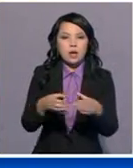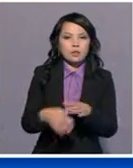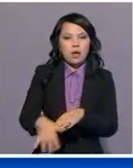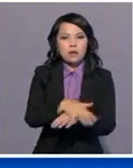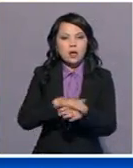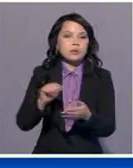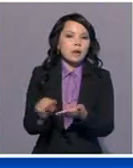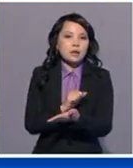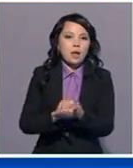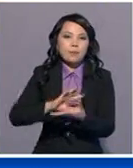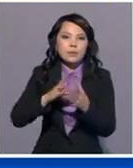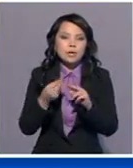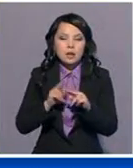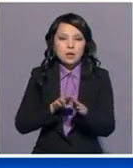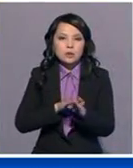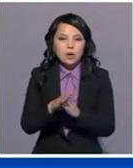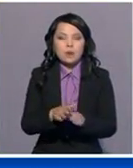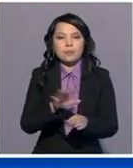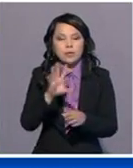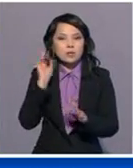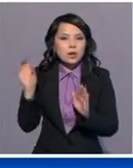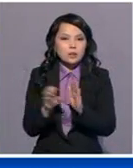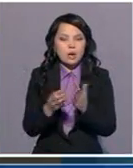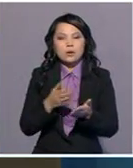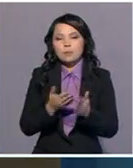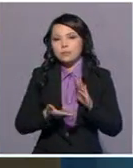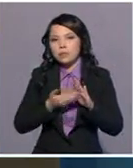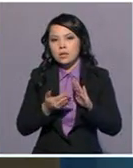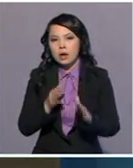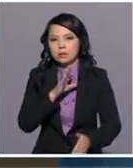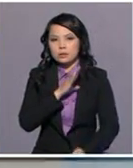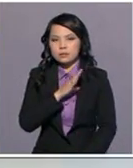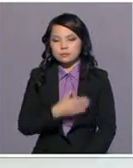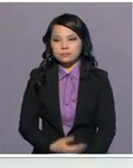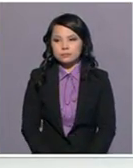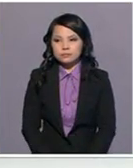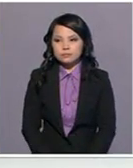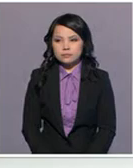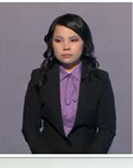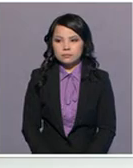басты құжаттағы міндеттерді жұмыла орындауға шақырды. Біздің міндет осы тәуелсіздікті